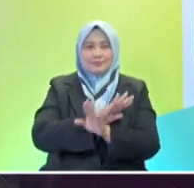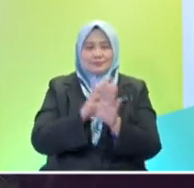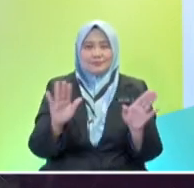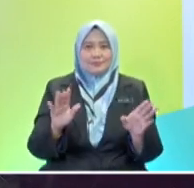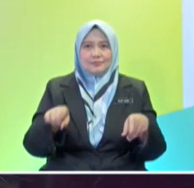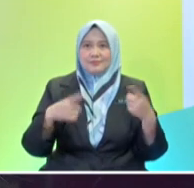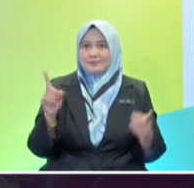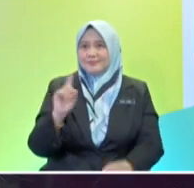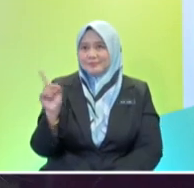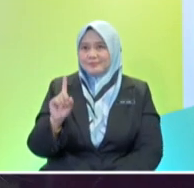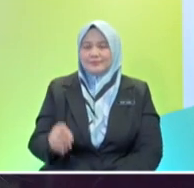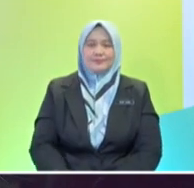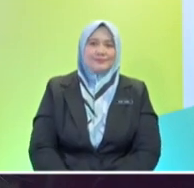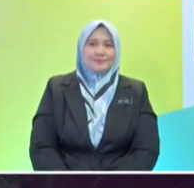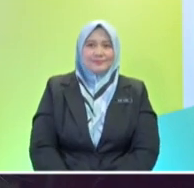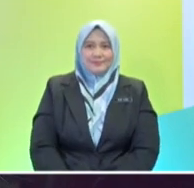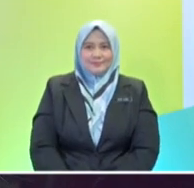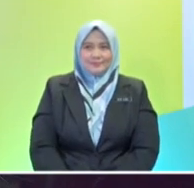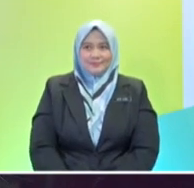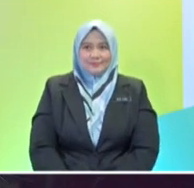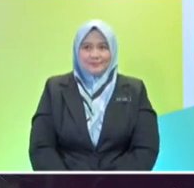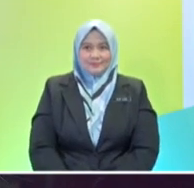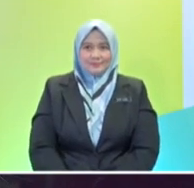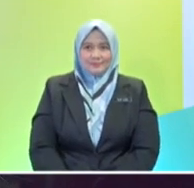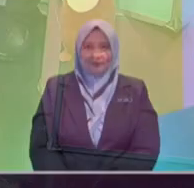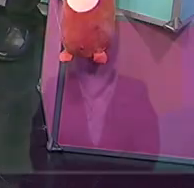menonton slot tahap 1 di Didik TV KPM.